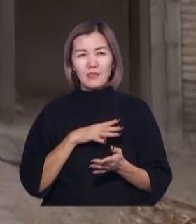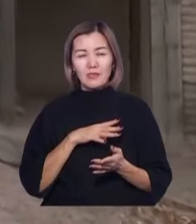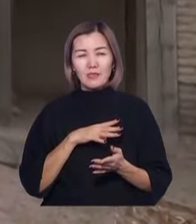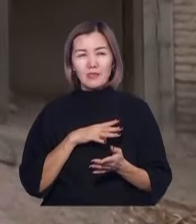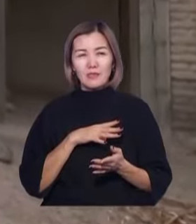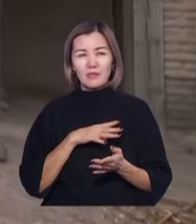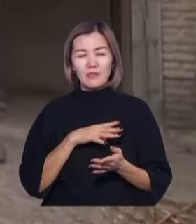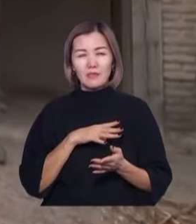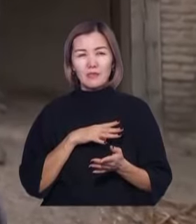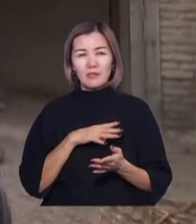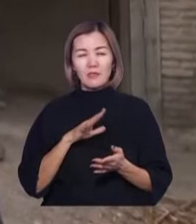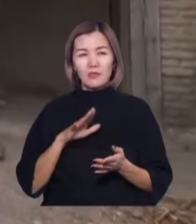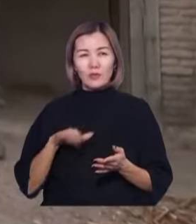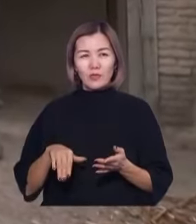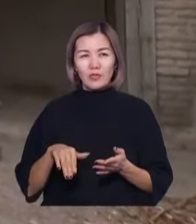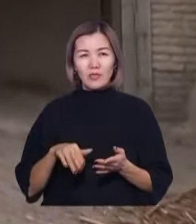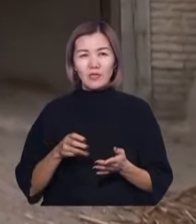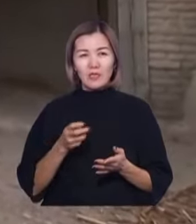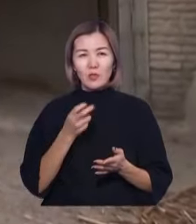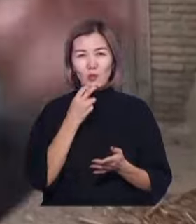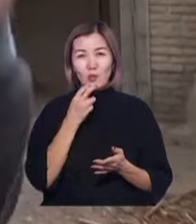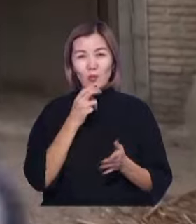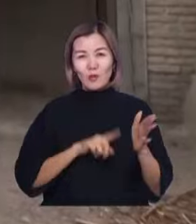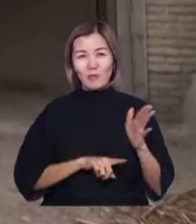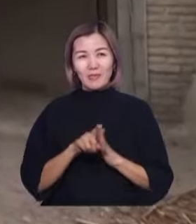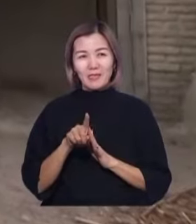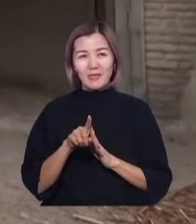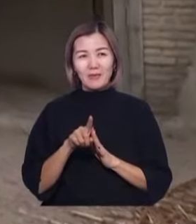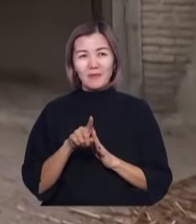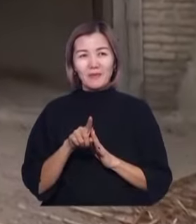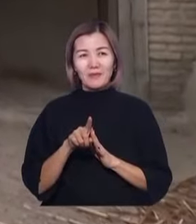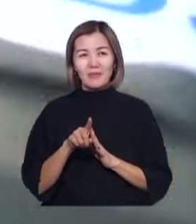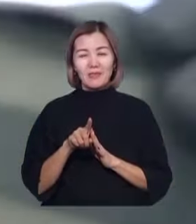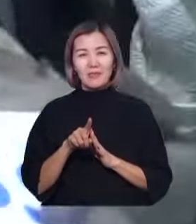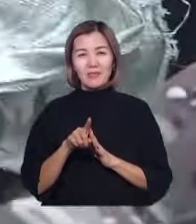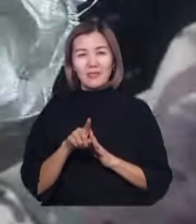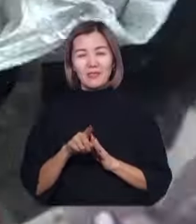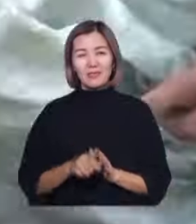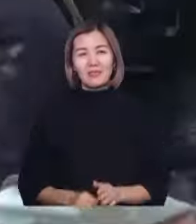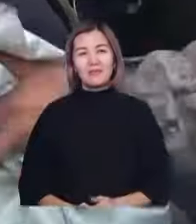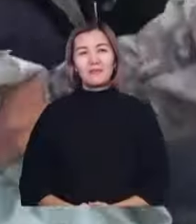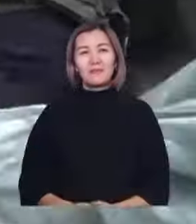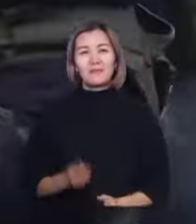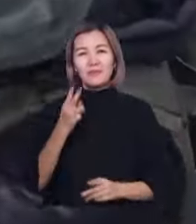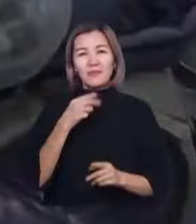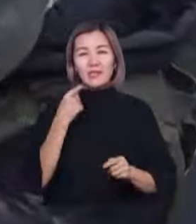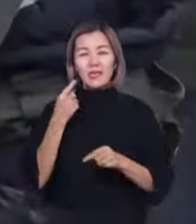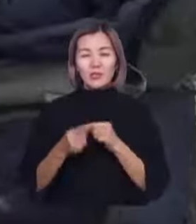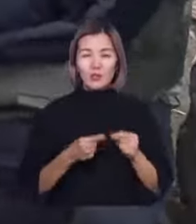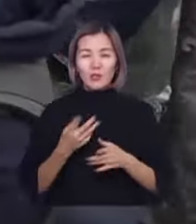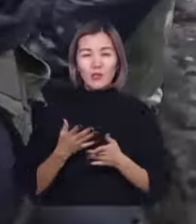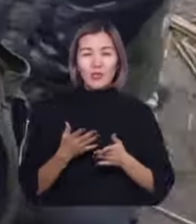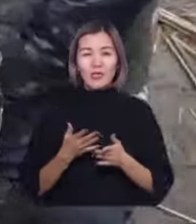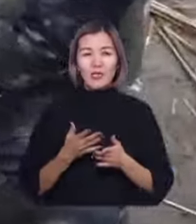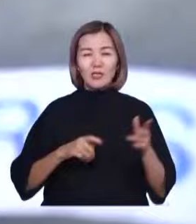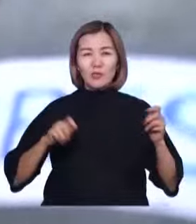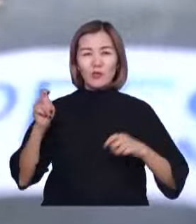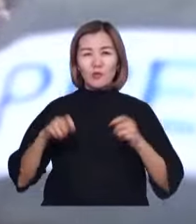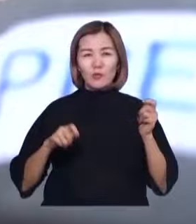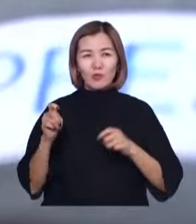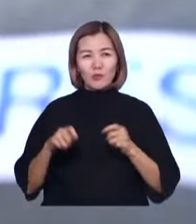қорқыныш болды. Сосын күле бастадым ішімнен. Күлем кеп ұрат мені, күлме деген сияқты. Дәстүрлі дискурсқа бұл жолы елдің